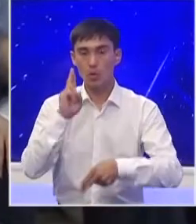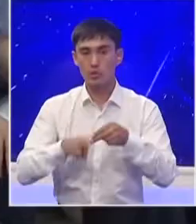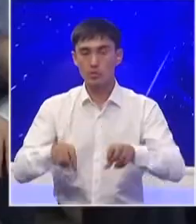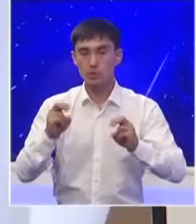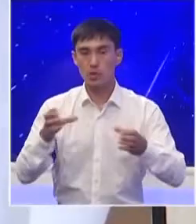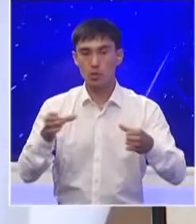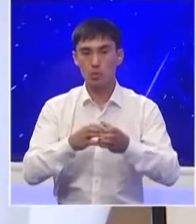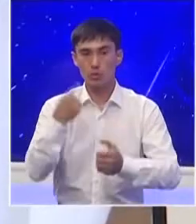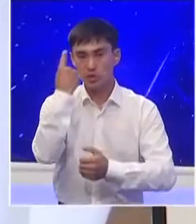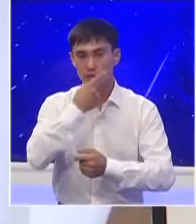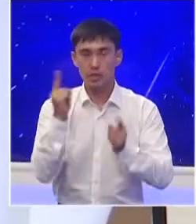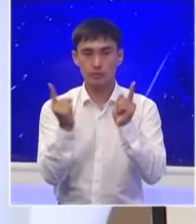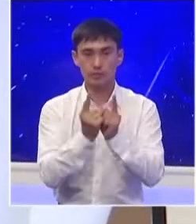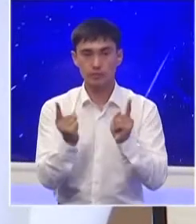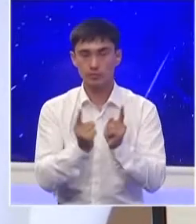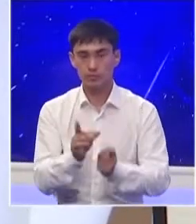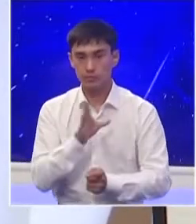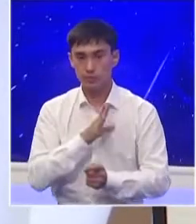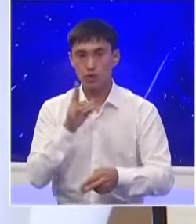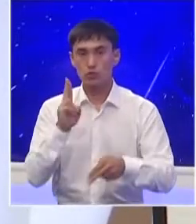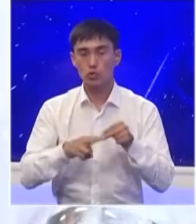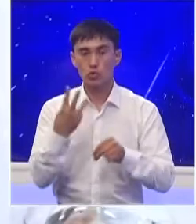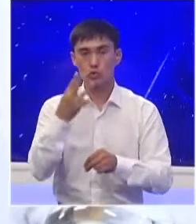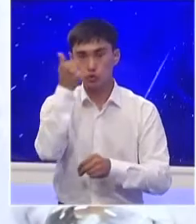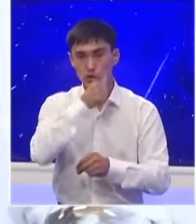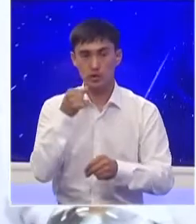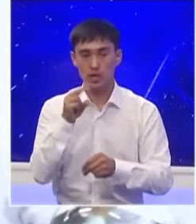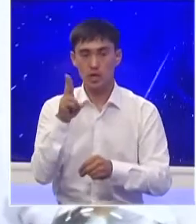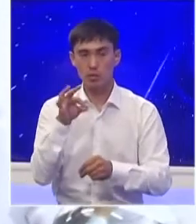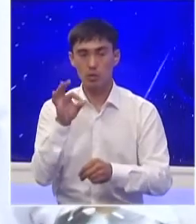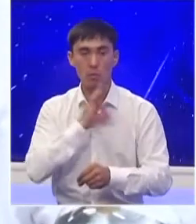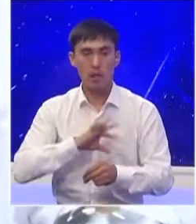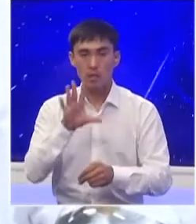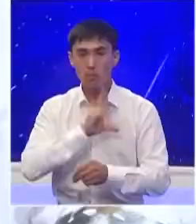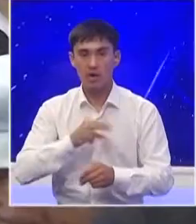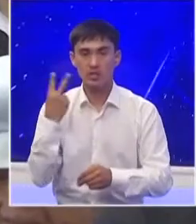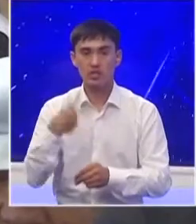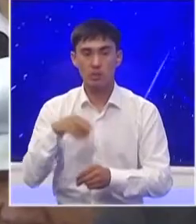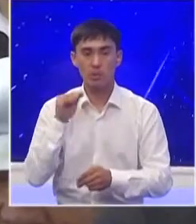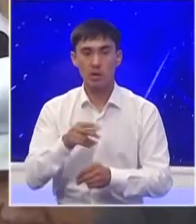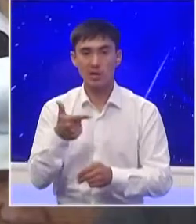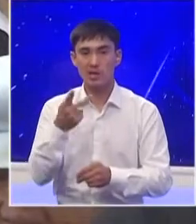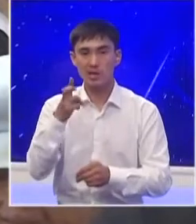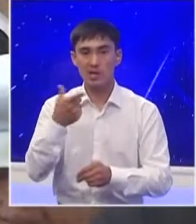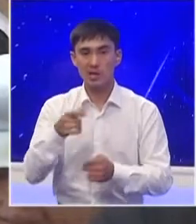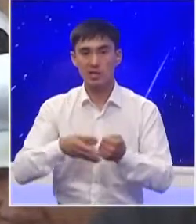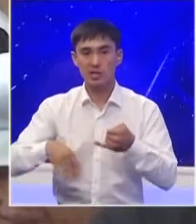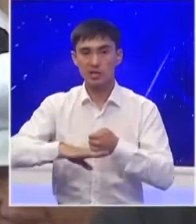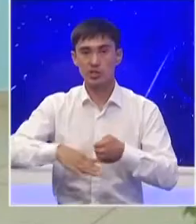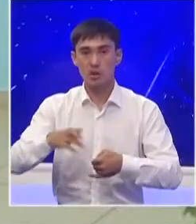тұрғындарды жеке қабылдады. Айта кетерлігі соңғы 3 жылда Кербұлақта пайдаланылмаған 20 мың гектар жер мемлекетке